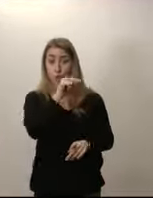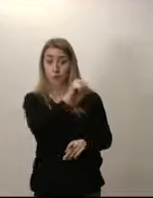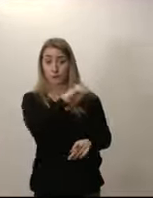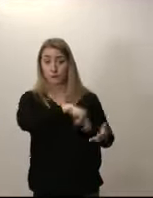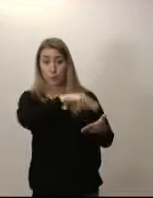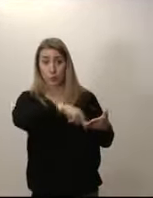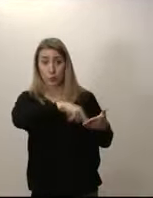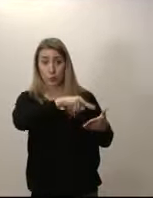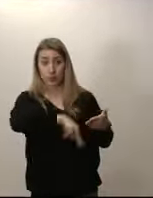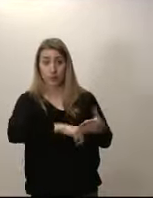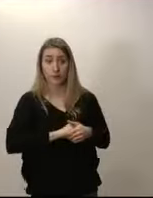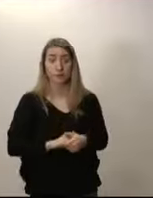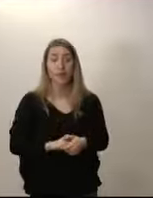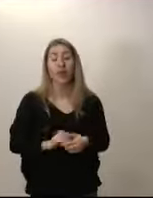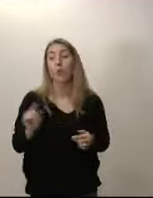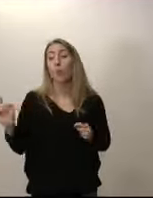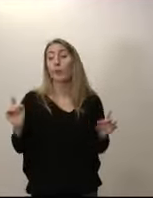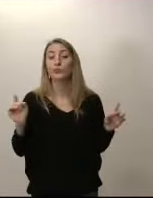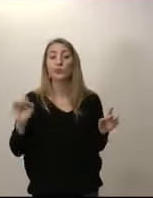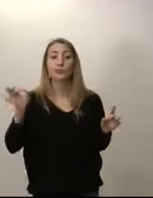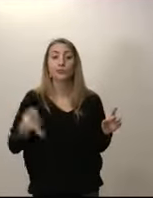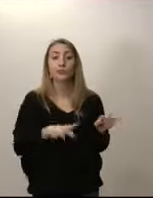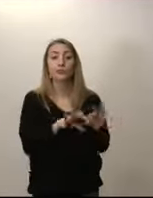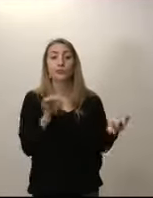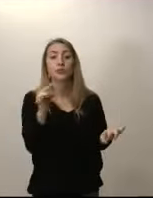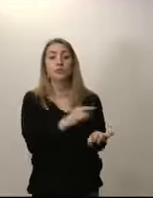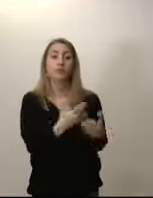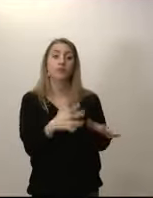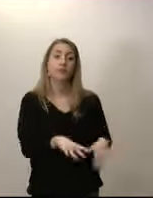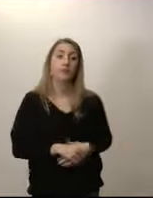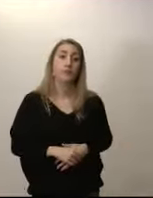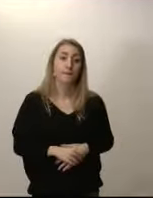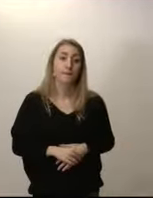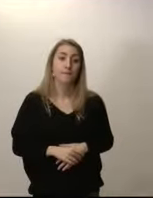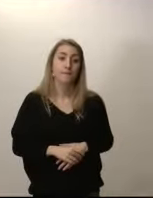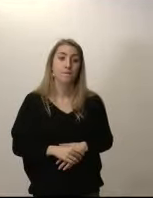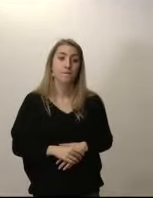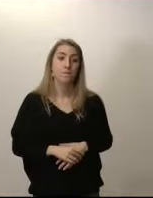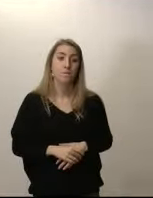Marcel. Non, mais c'était tous les deux, oui. On était. Voilà. En fait, depuis ce soir, c'est Jean-Charles.